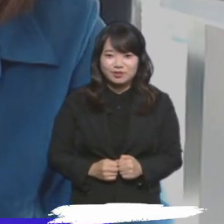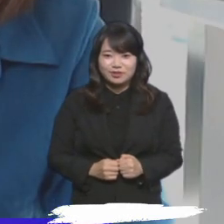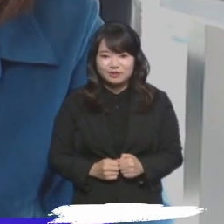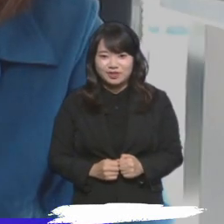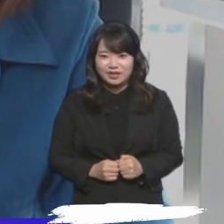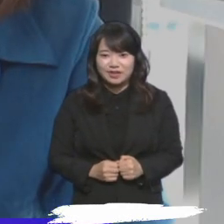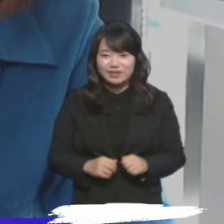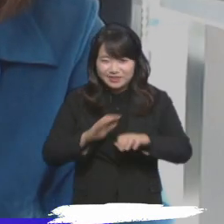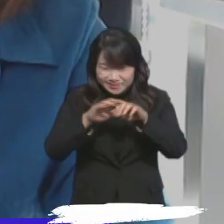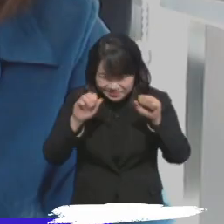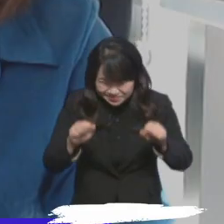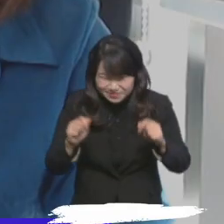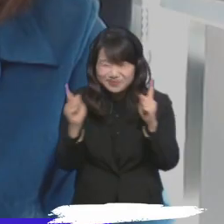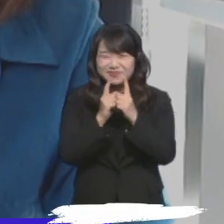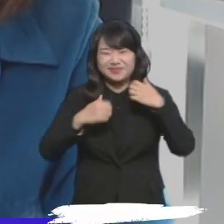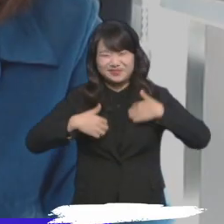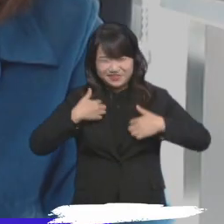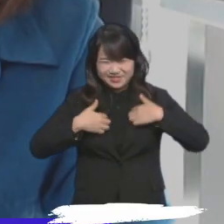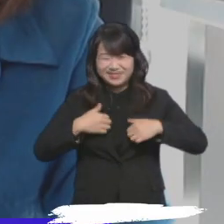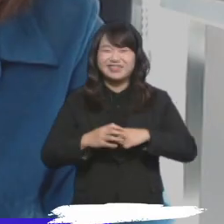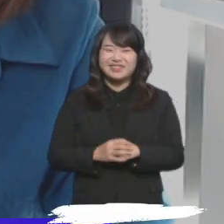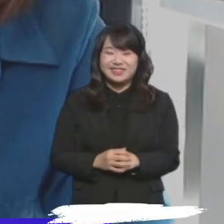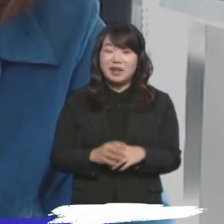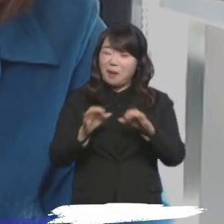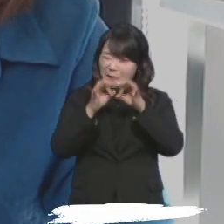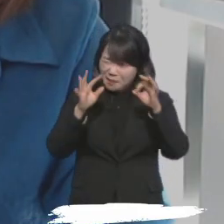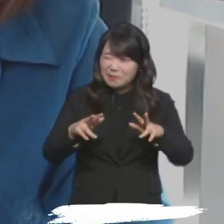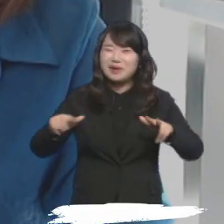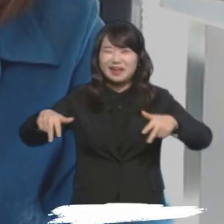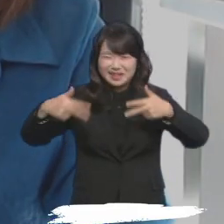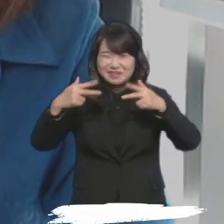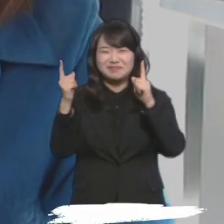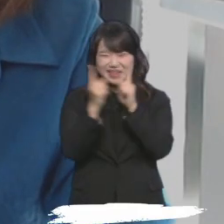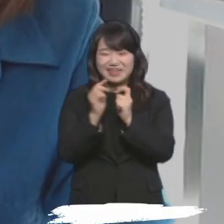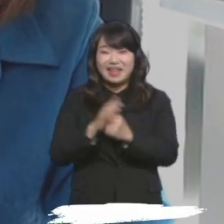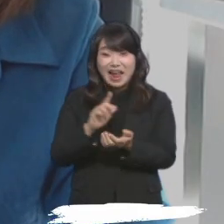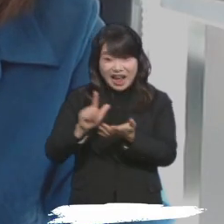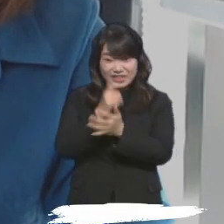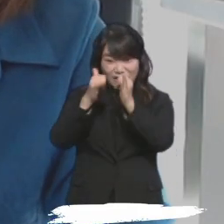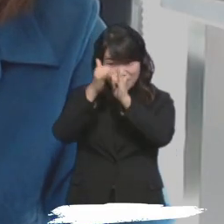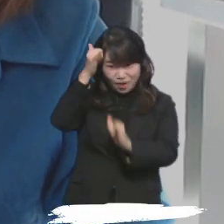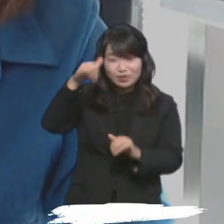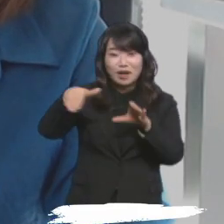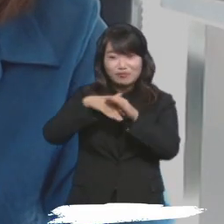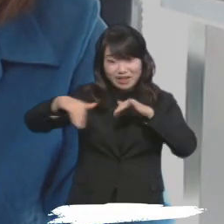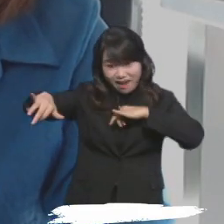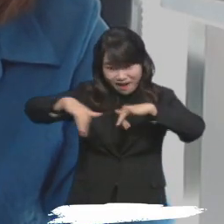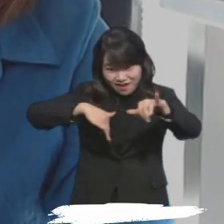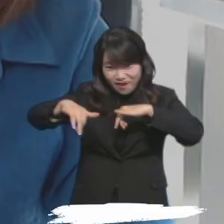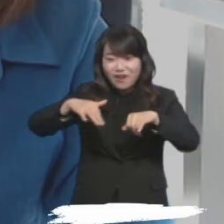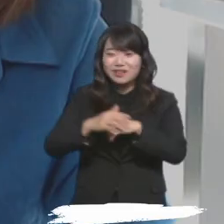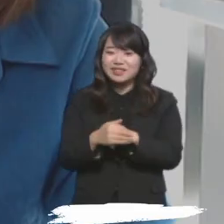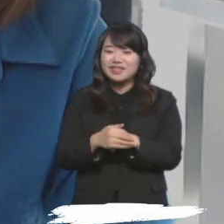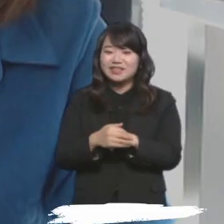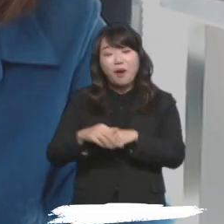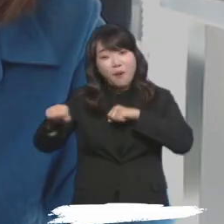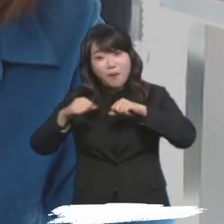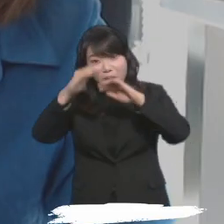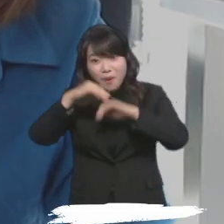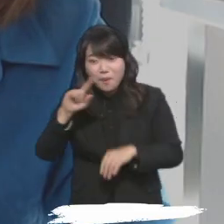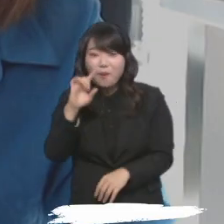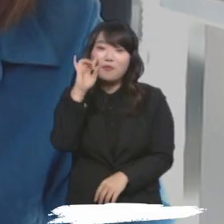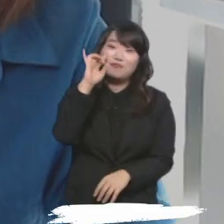네, 반갑습니다. 네, 오랜만에 연결합니다. 강서 역사문화거리 줍깅 활동은 무엇인지 먼저